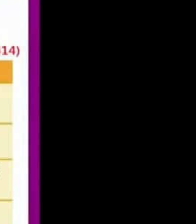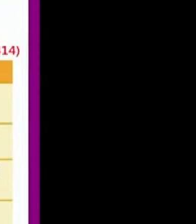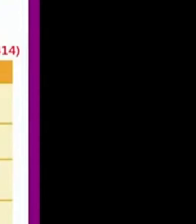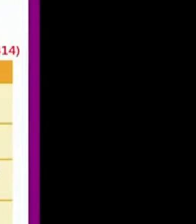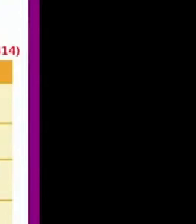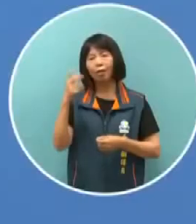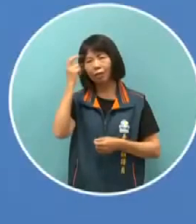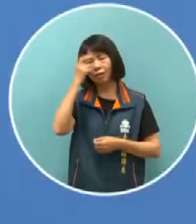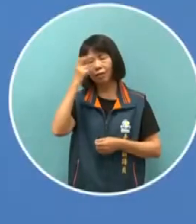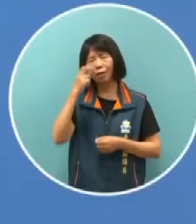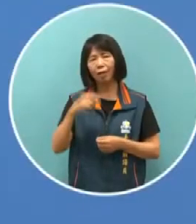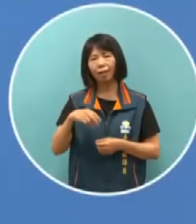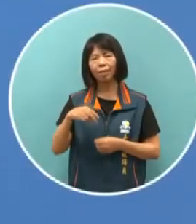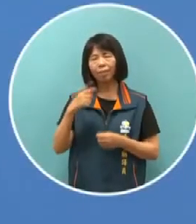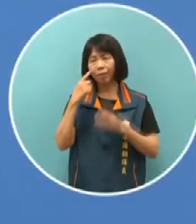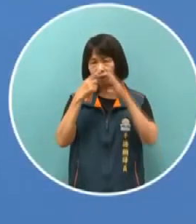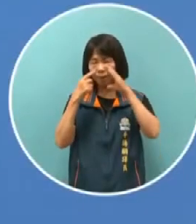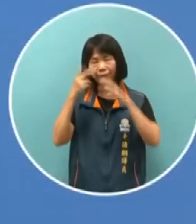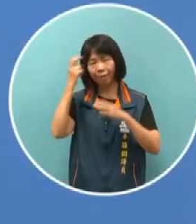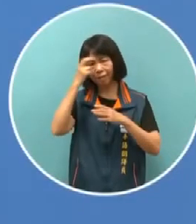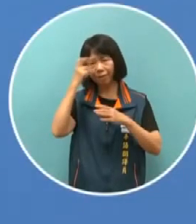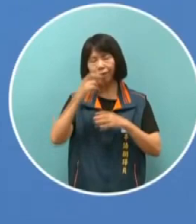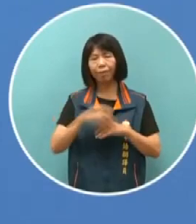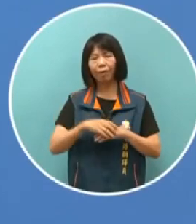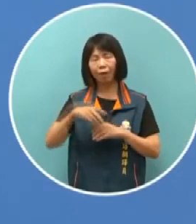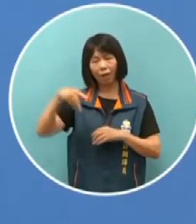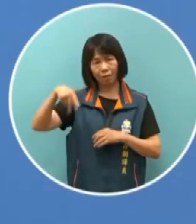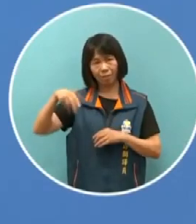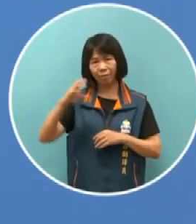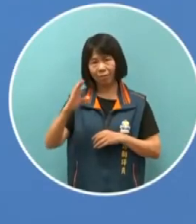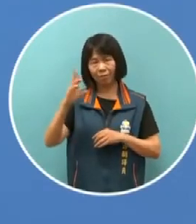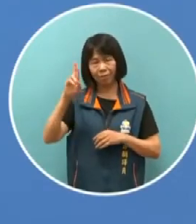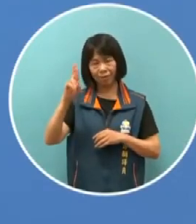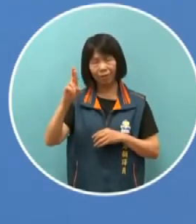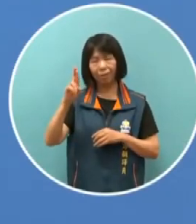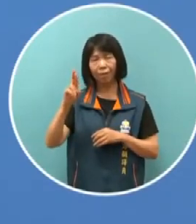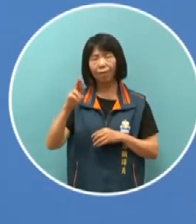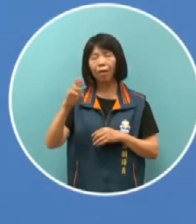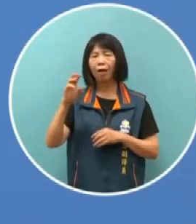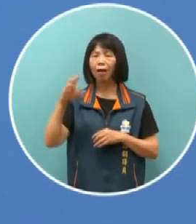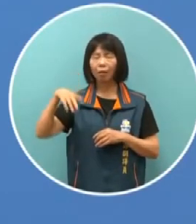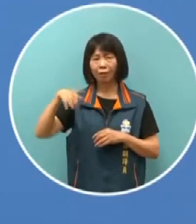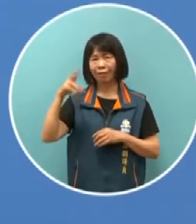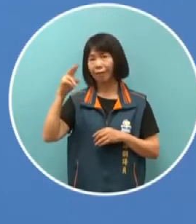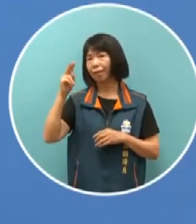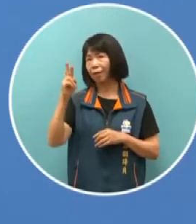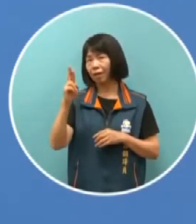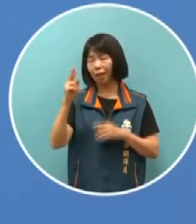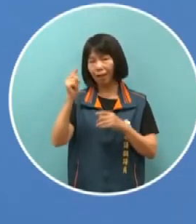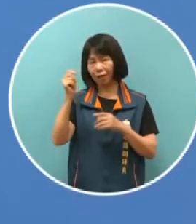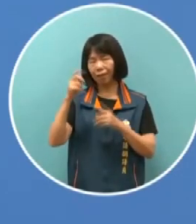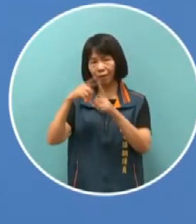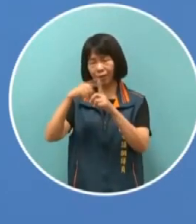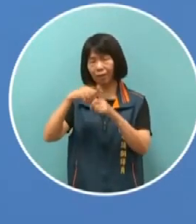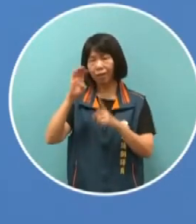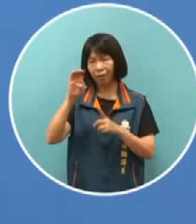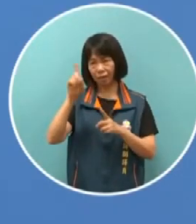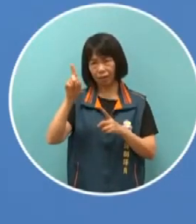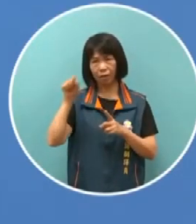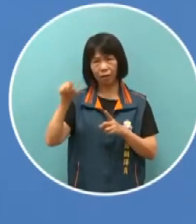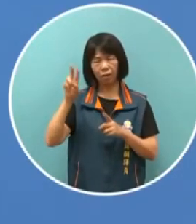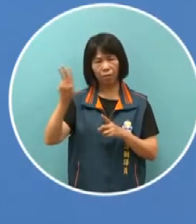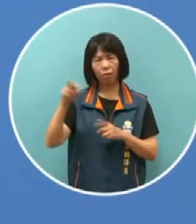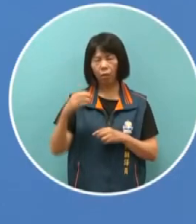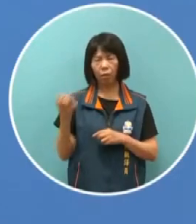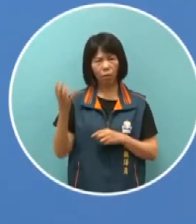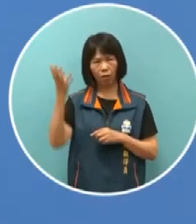检核酸检验。那第一次的那个 PCR 的 CT 值是41.2，是非常的高因此